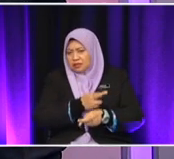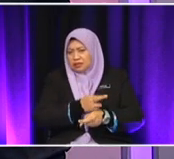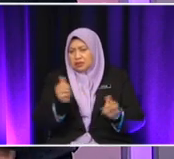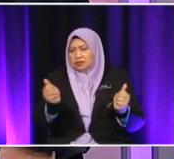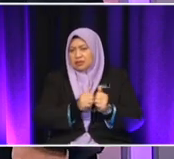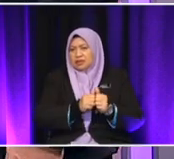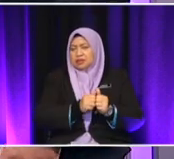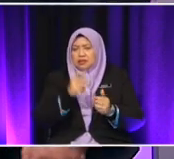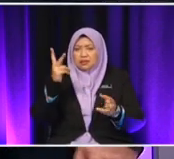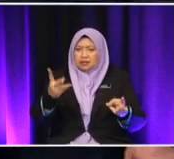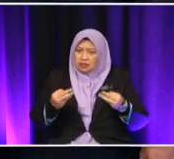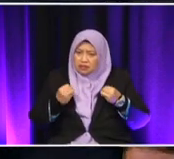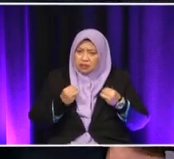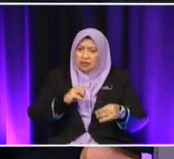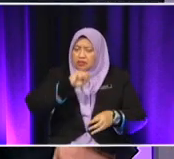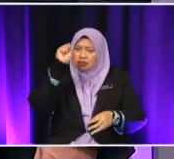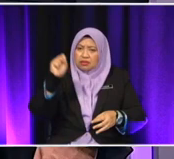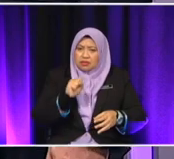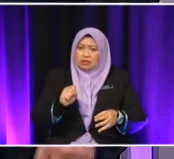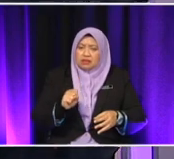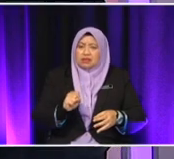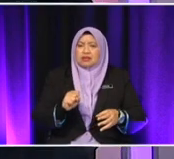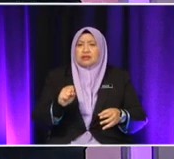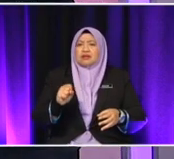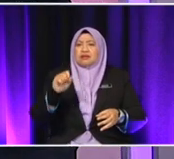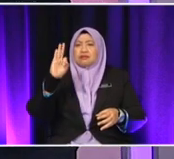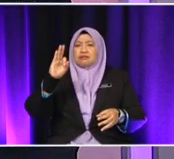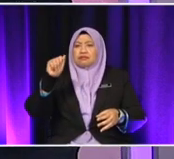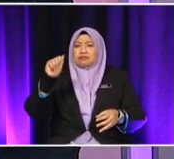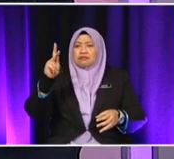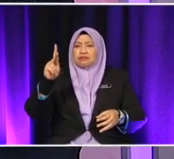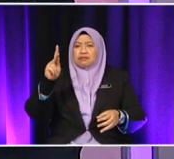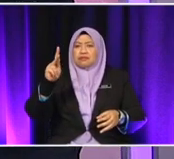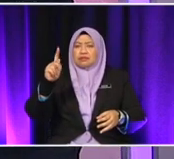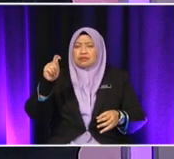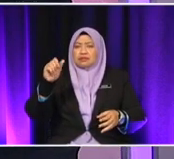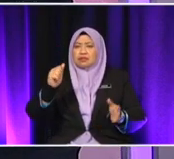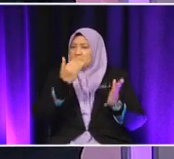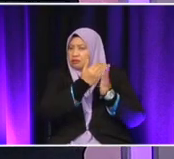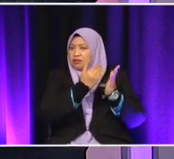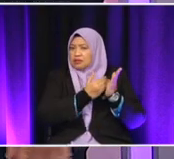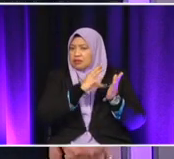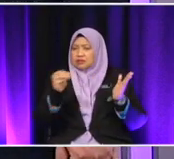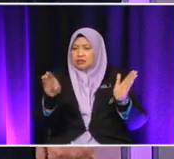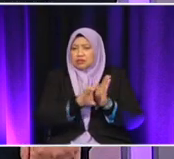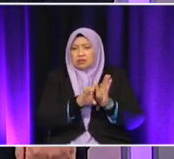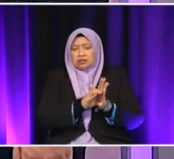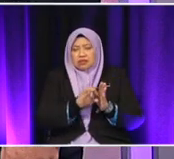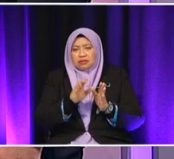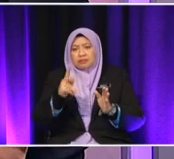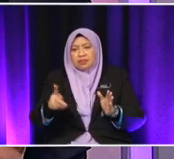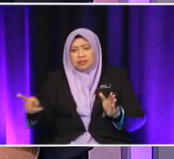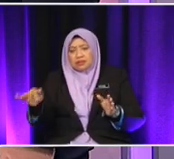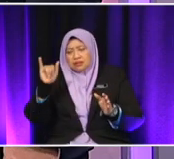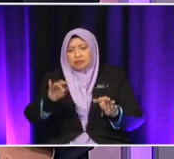fakta uraian dan contoh Oke benda yang penting di dalam kita menjawab soalnya untuk